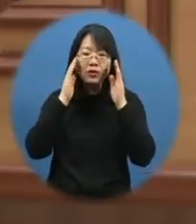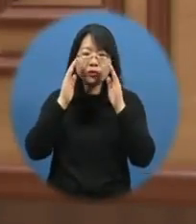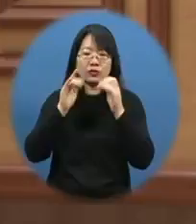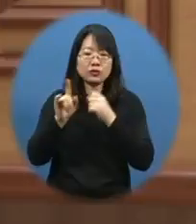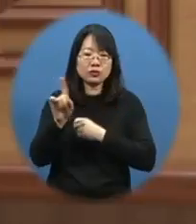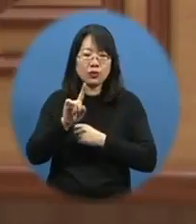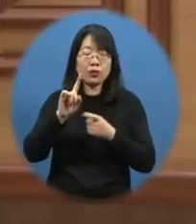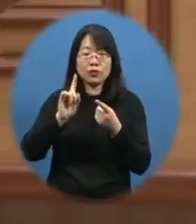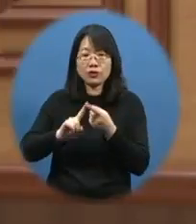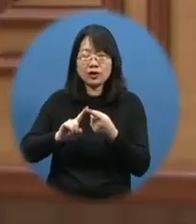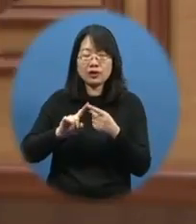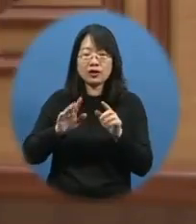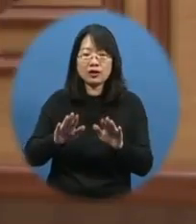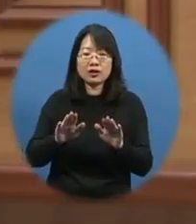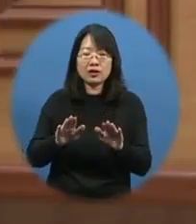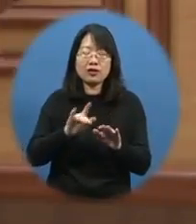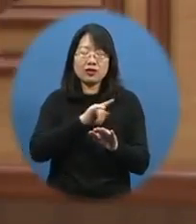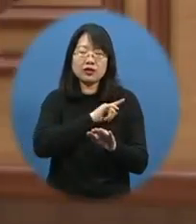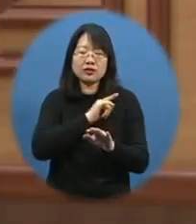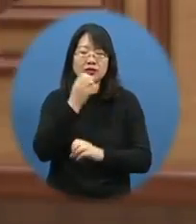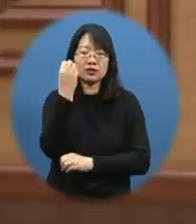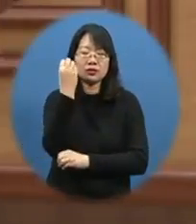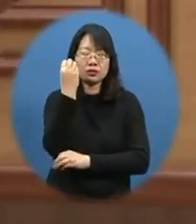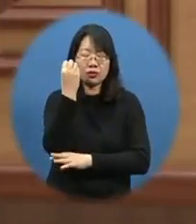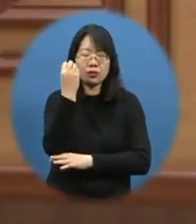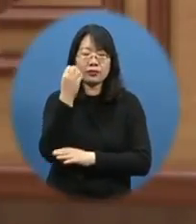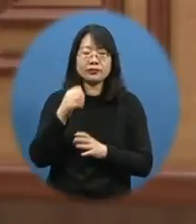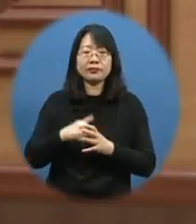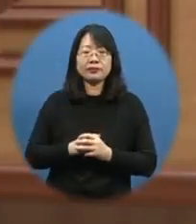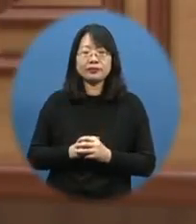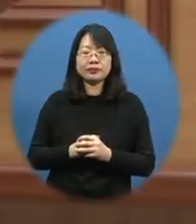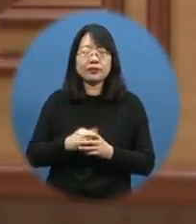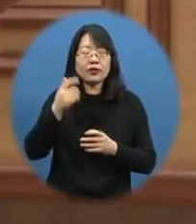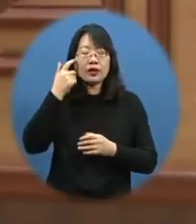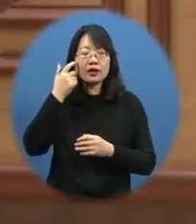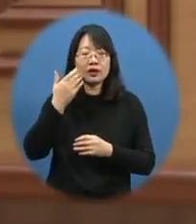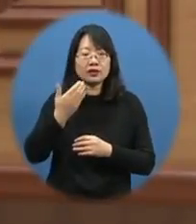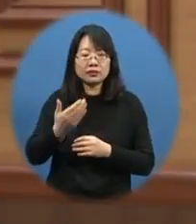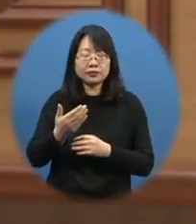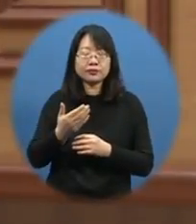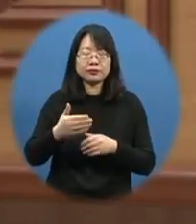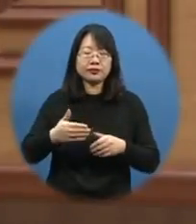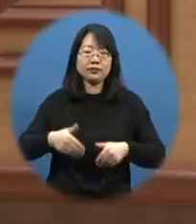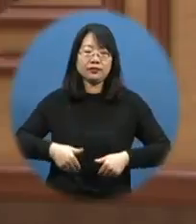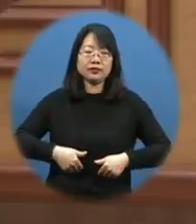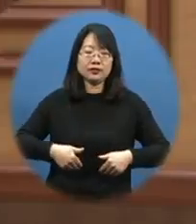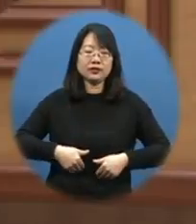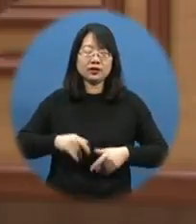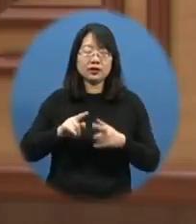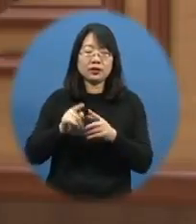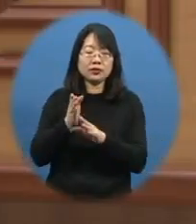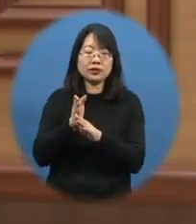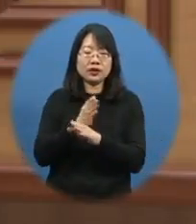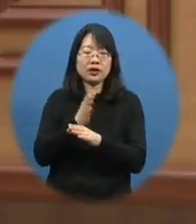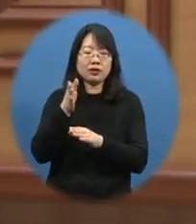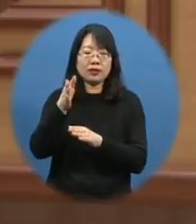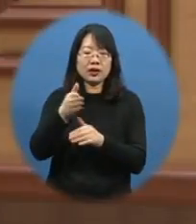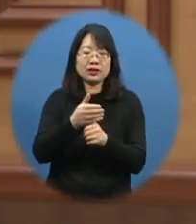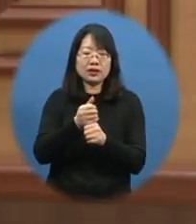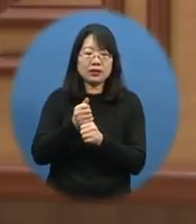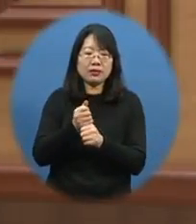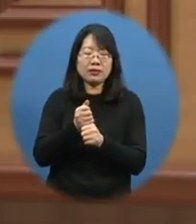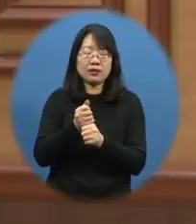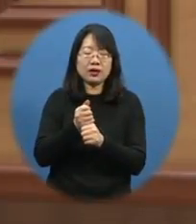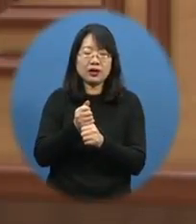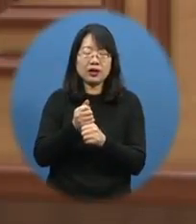도대체 무엇인가. 예. 이런 가장 근본적인 것 에 대한 질문을 안 던질 수가 없고 거기로부터 방향을